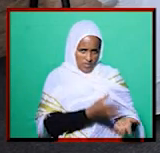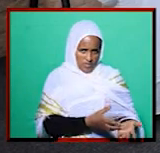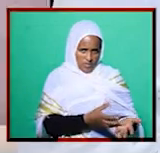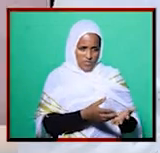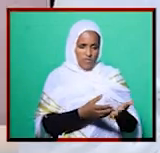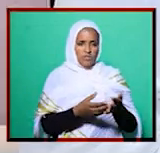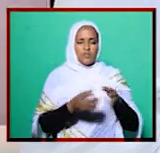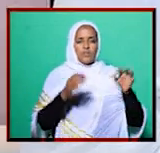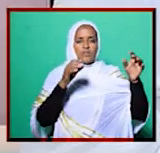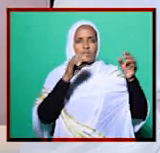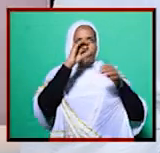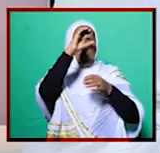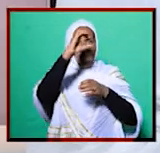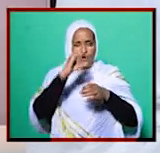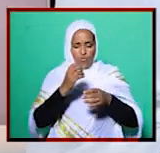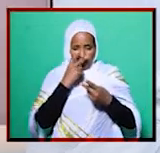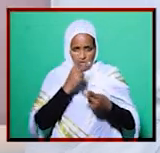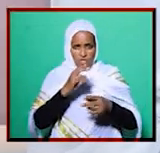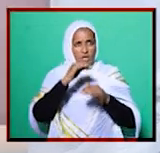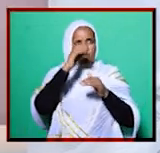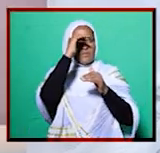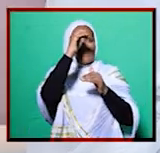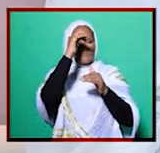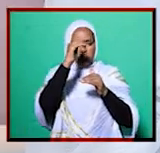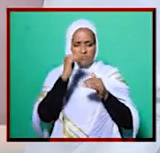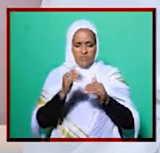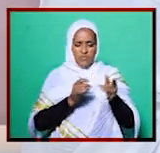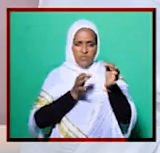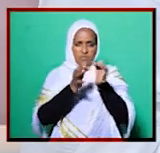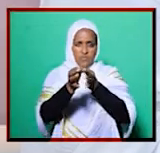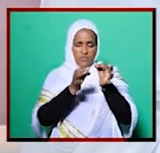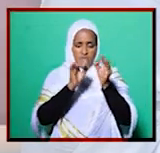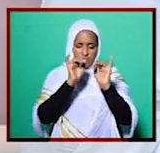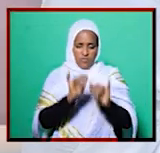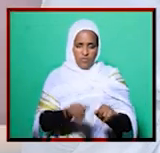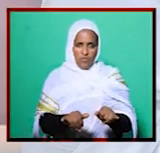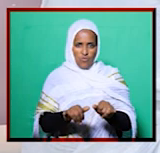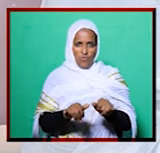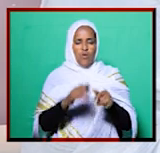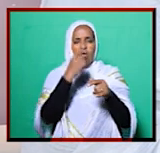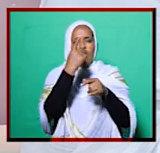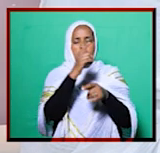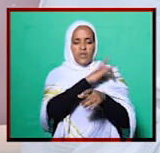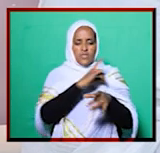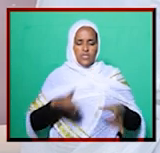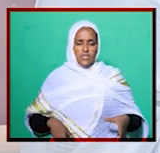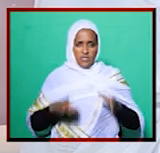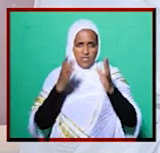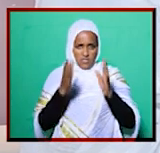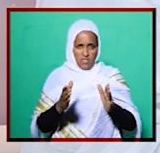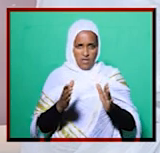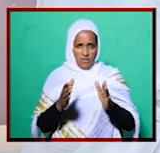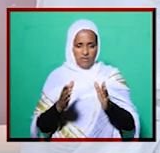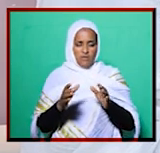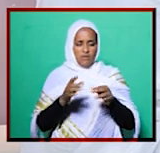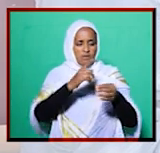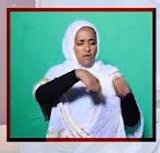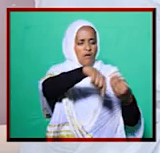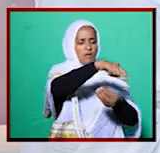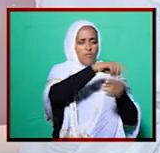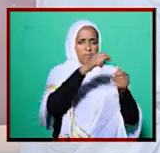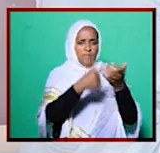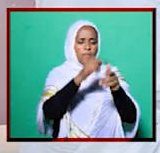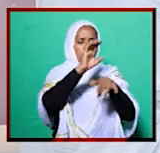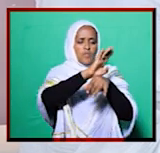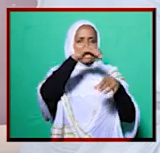ጋብሉይ እግዚአብሔር ይስጥልን። እንደው ከመዋቅሩ አንጻር ሲታይ ከላይ እስከታች የሚዘረዘረው እንዳለ ሆኖ እንደው አንድ ምእመናን